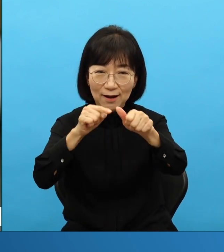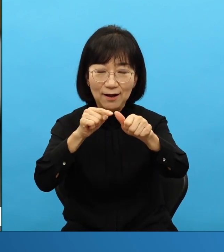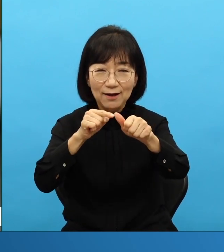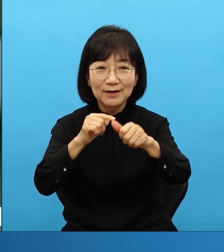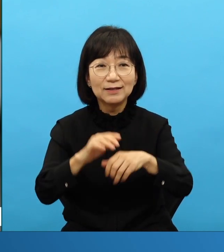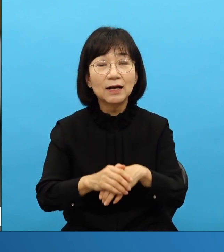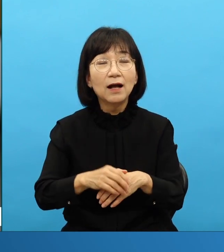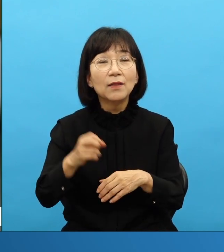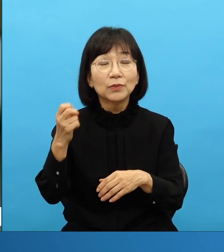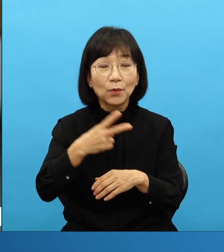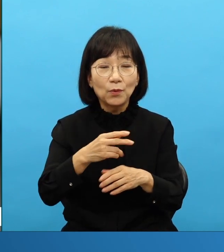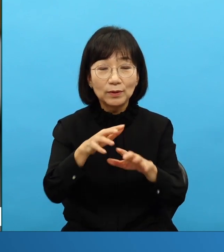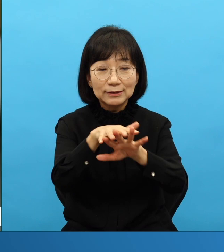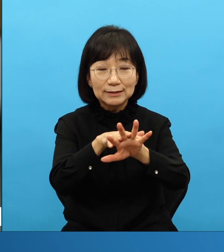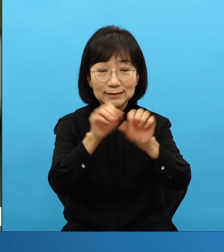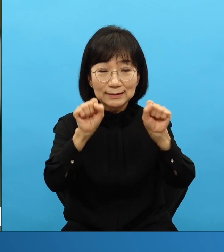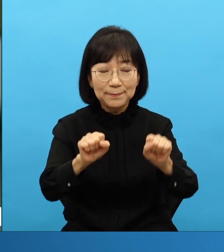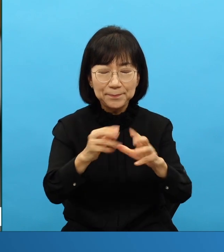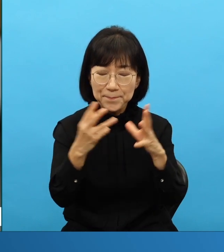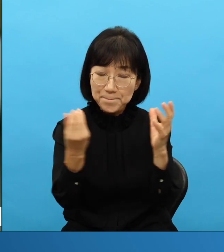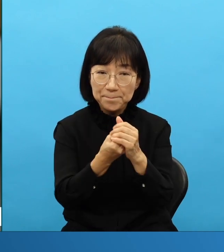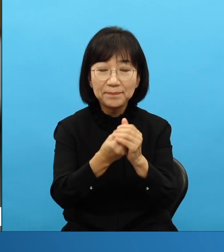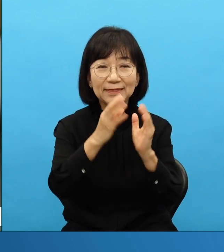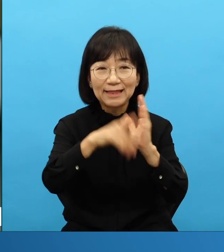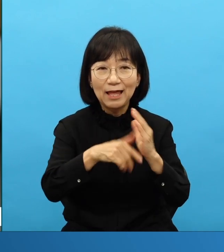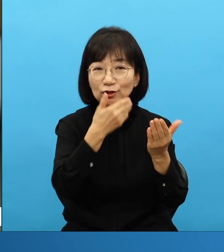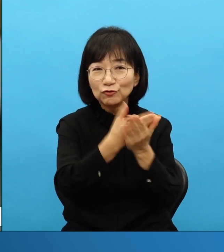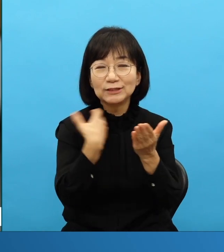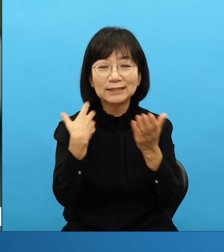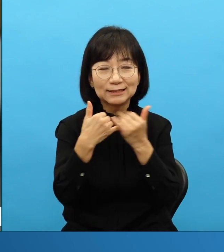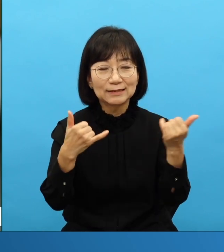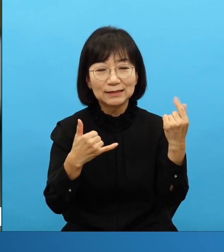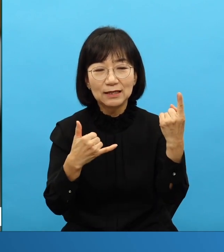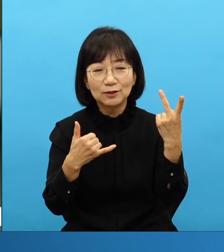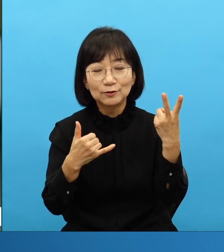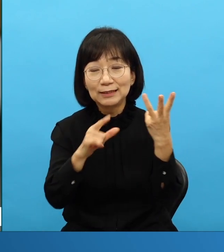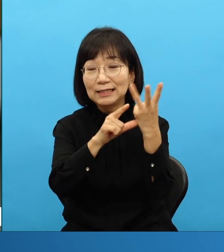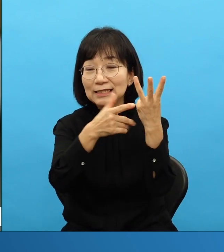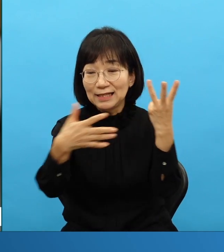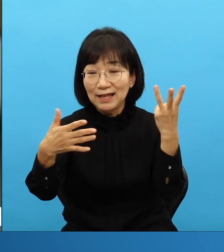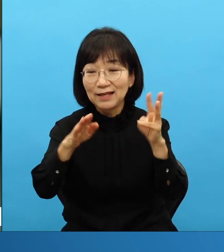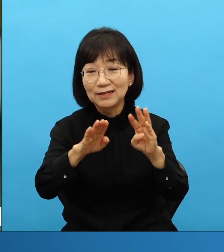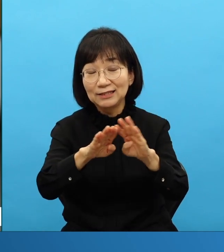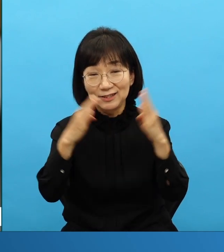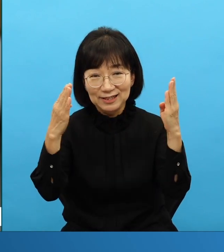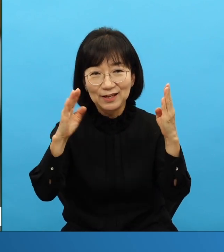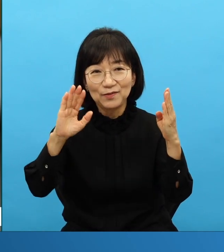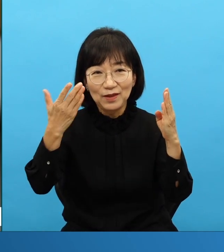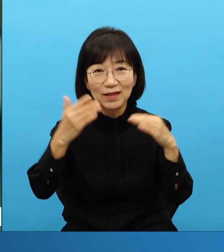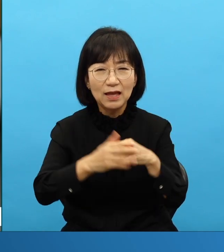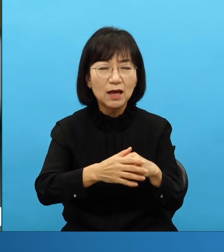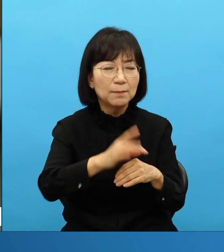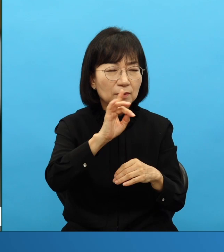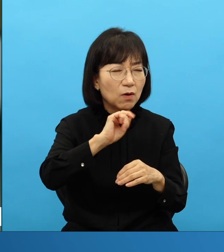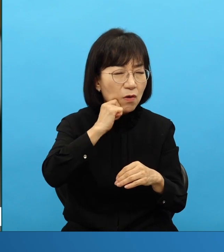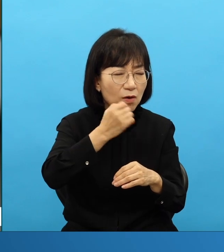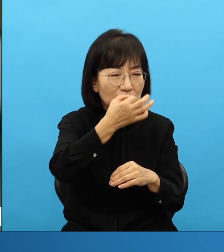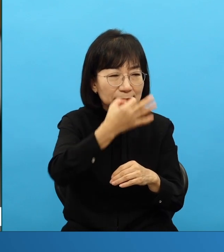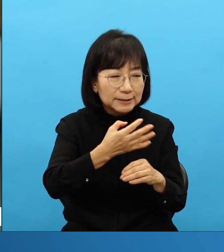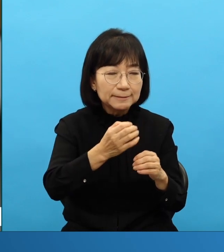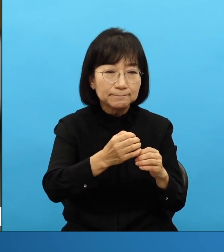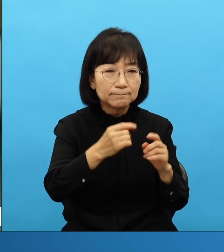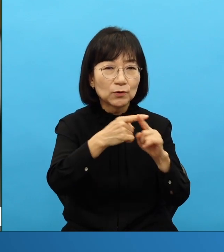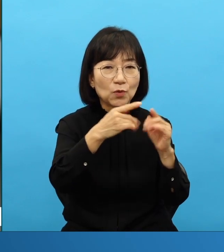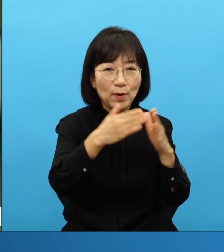이어 이 시스템이 될 때 중직자의 삶 시대가 열린다고 말하며 먼저 어려운 교회 전도자들이 전도운동할 수